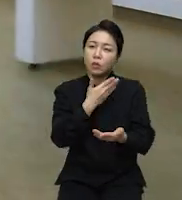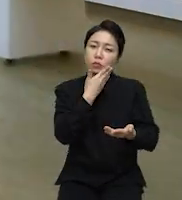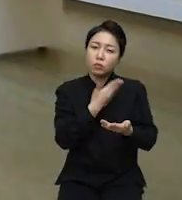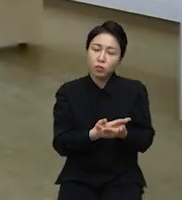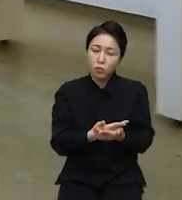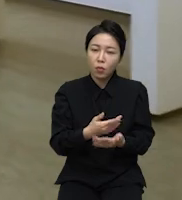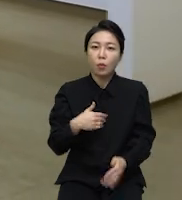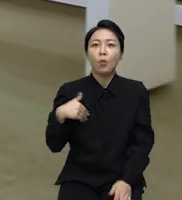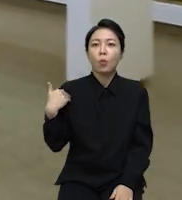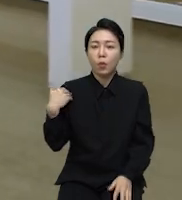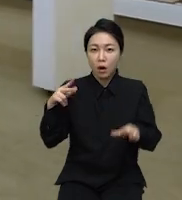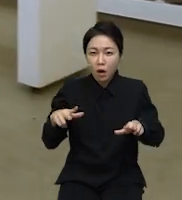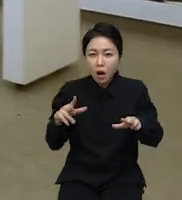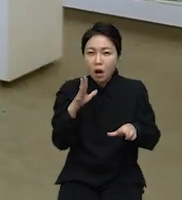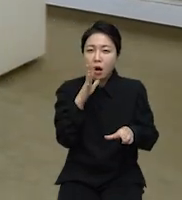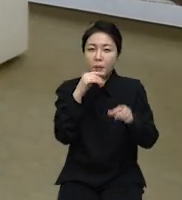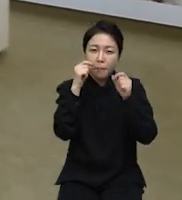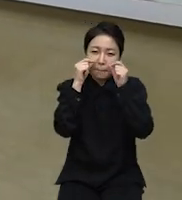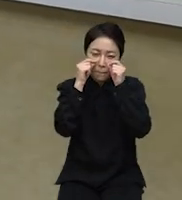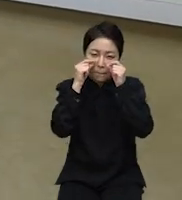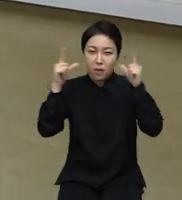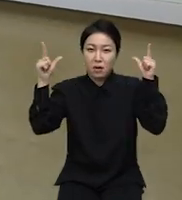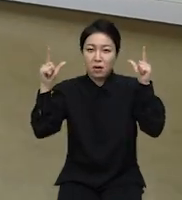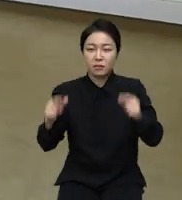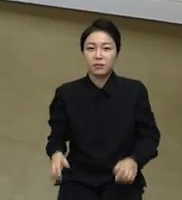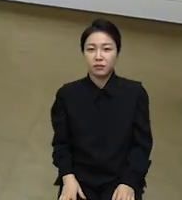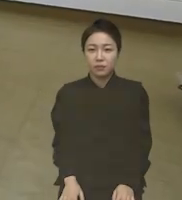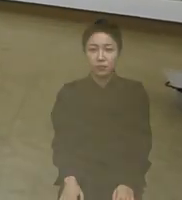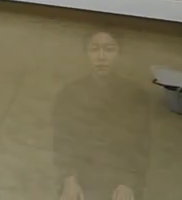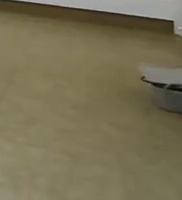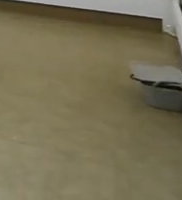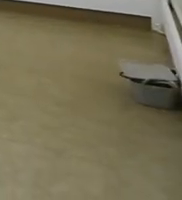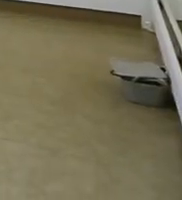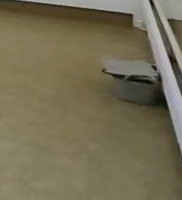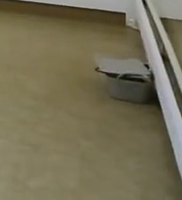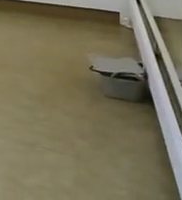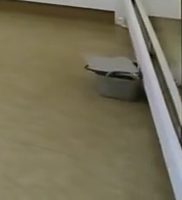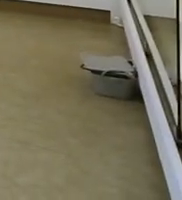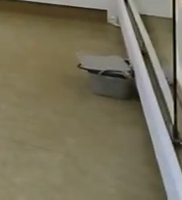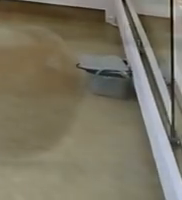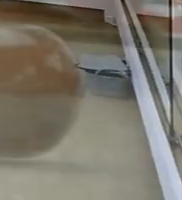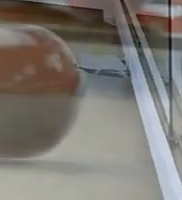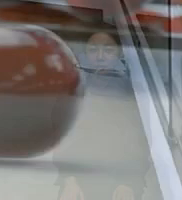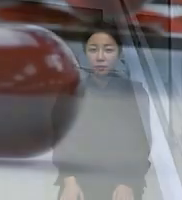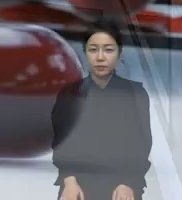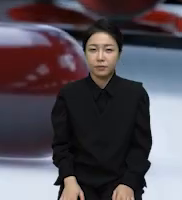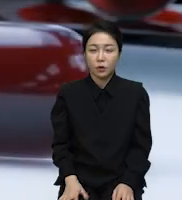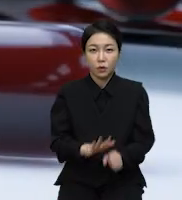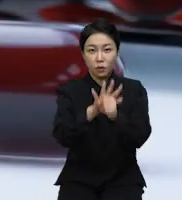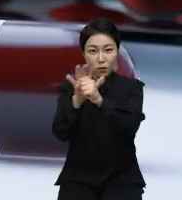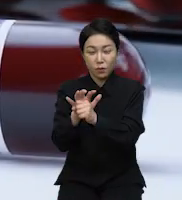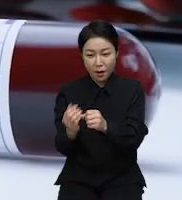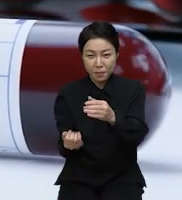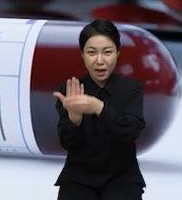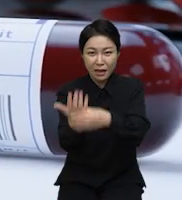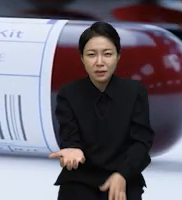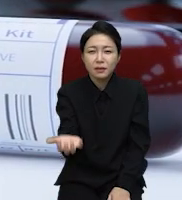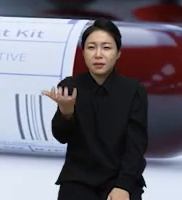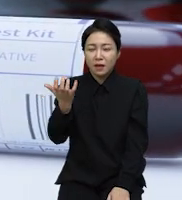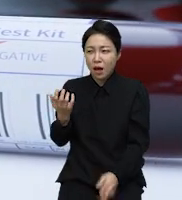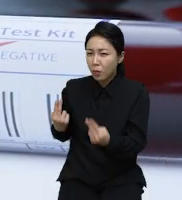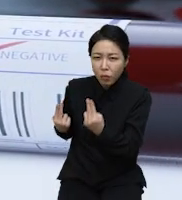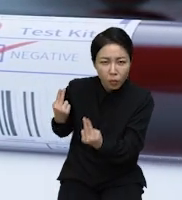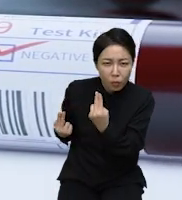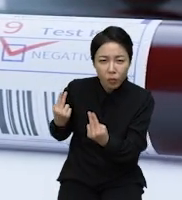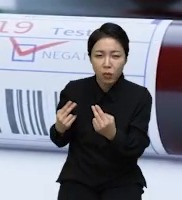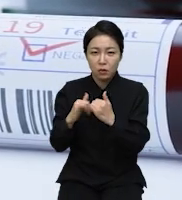단조로우며 특별할 것 없던 일상에서 우리의 삶과 함께였던 것들의 빈자리를 실감하고 있습니다. 코로나19 이전과